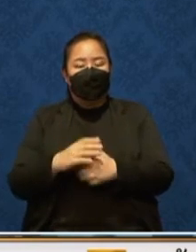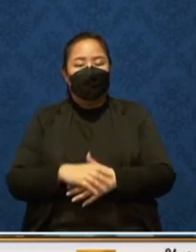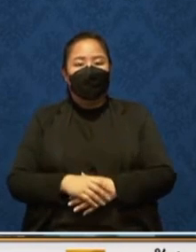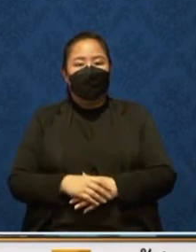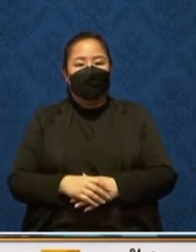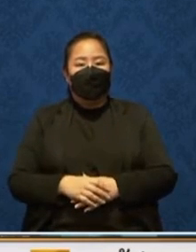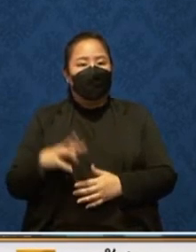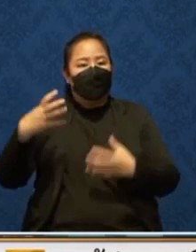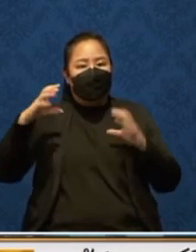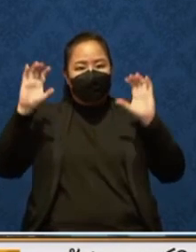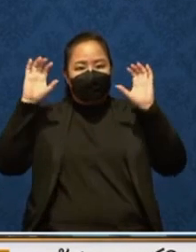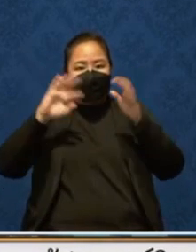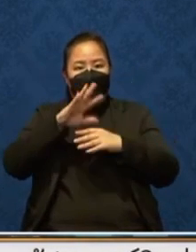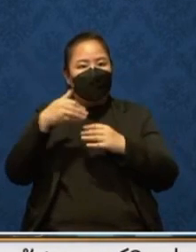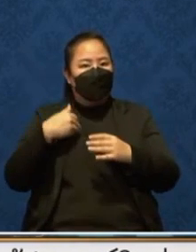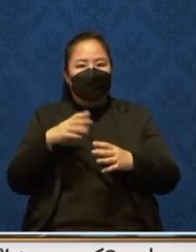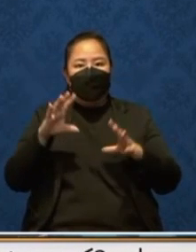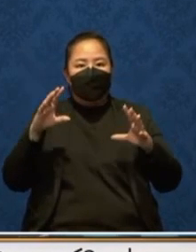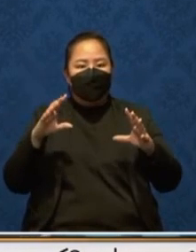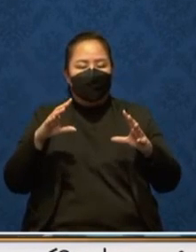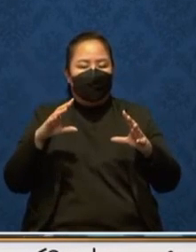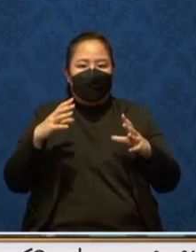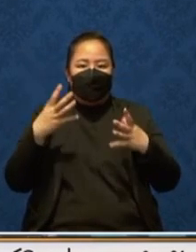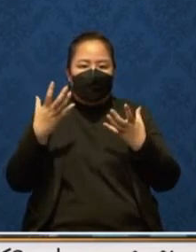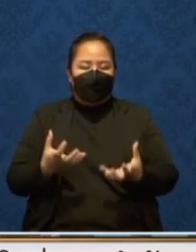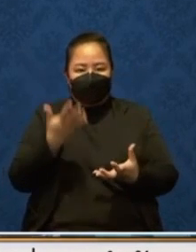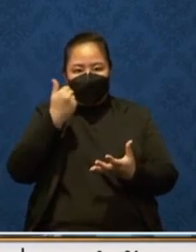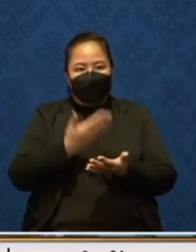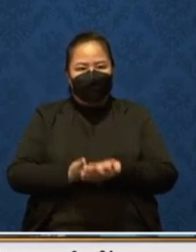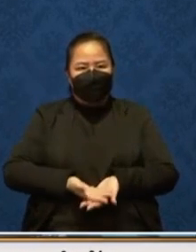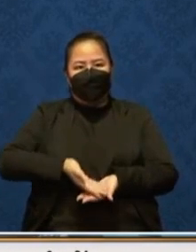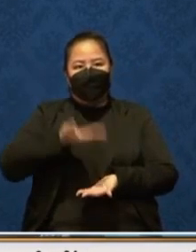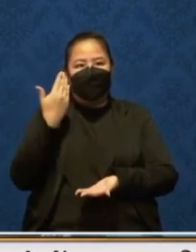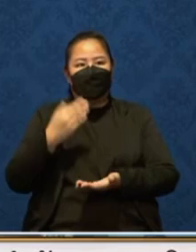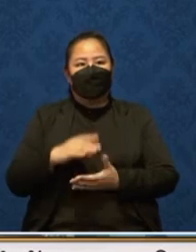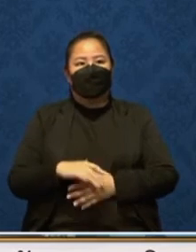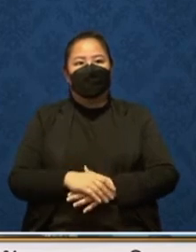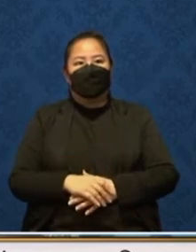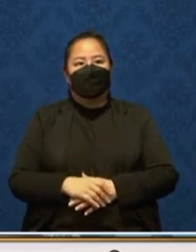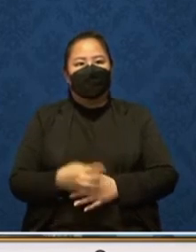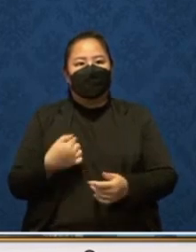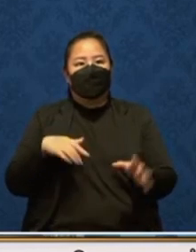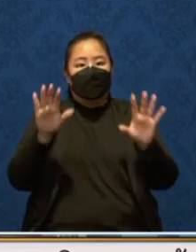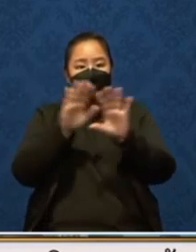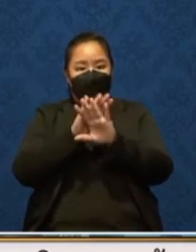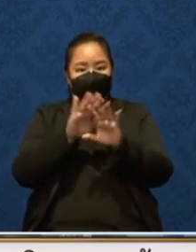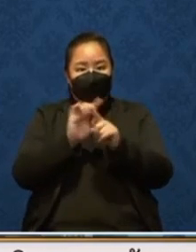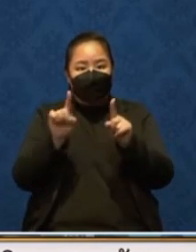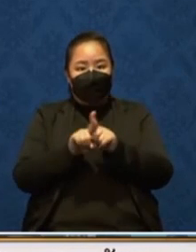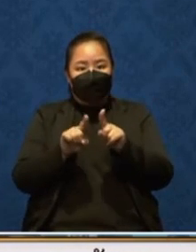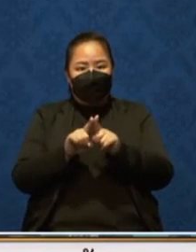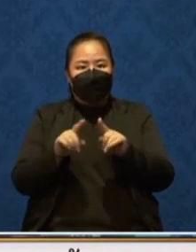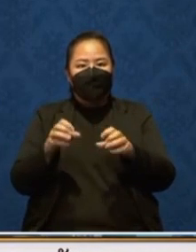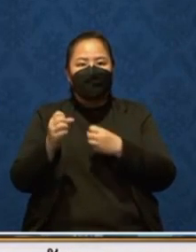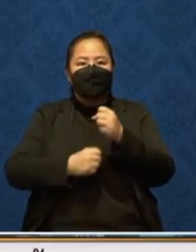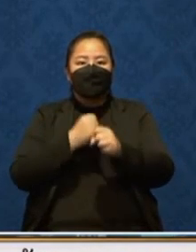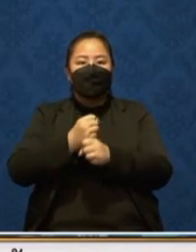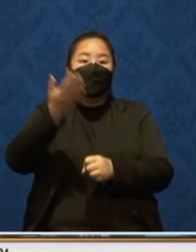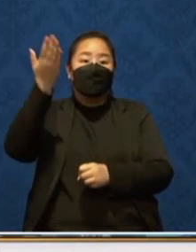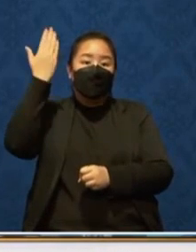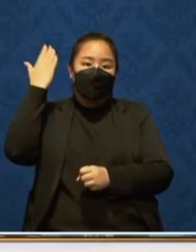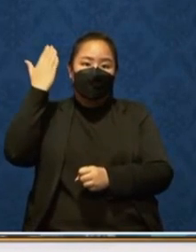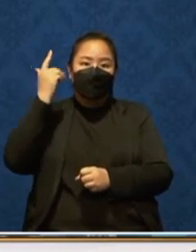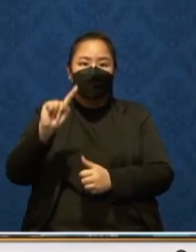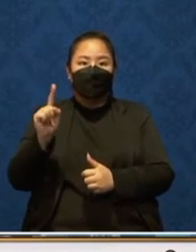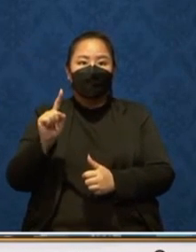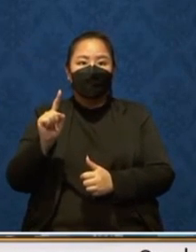ฐจะอมไม่ไหวค่าเดนทางจะแพงมากอัี้คายๆกบส่ที่ผมอภิปรายไม่ไวัใจเมปีที่แล้วนะครับในเรื่องข